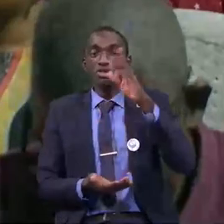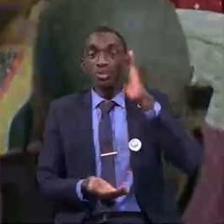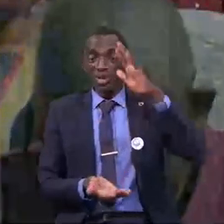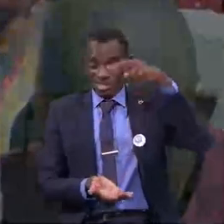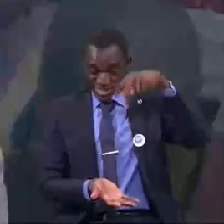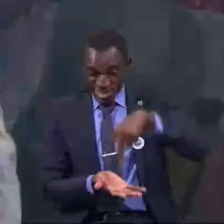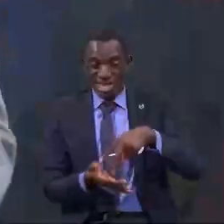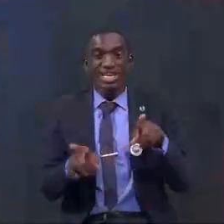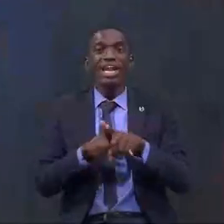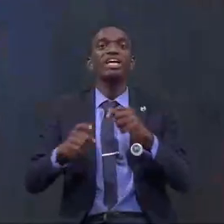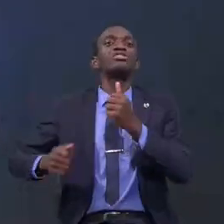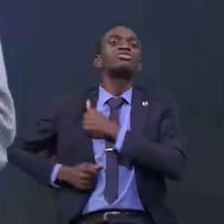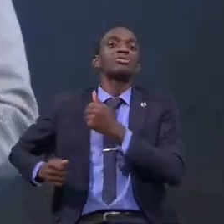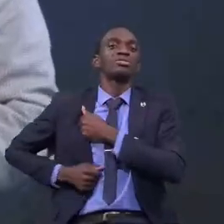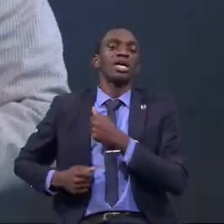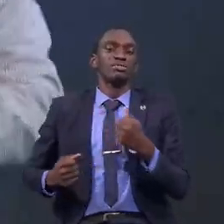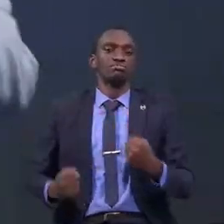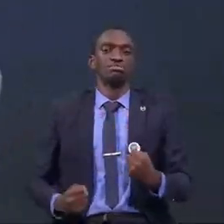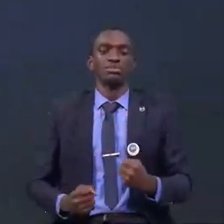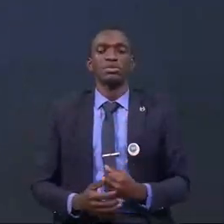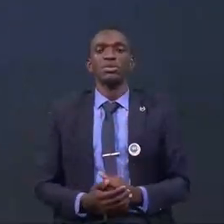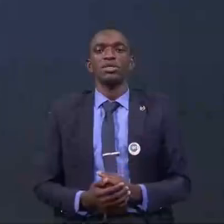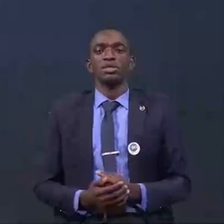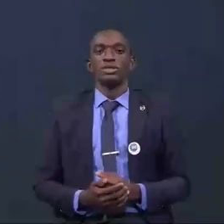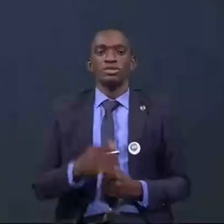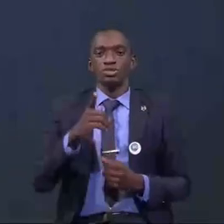Tu vas tenir debout comme un soldat.